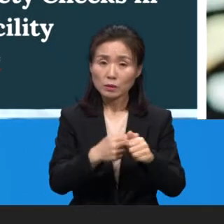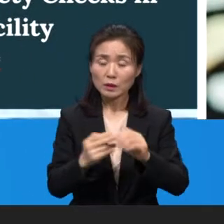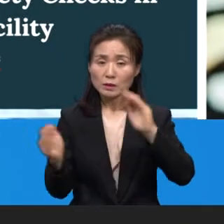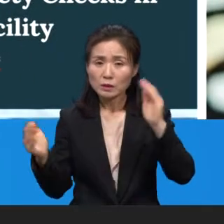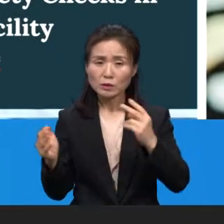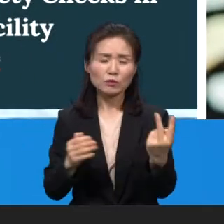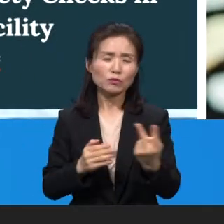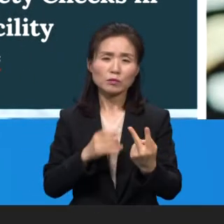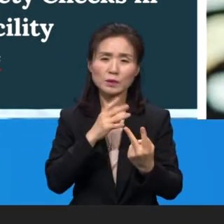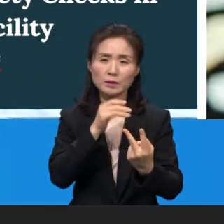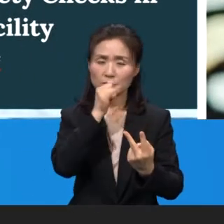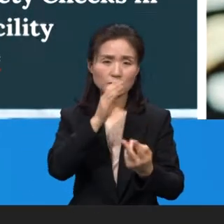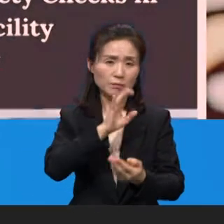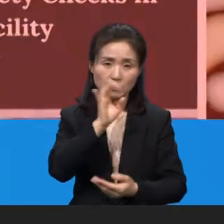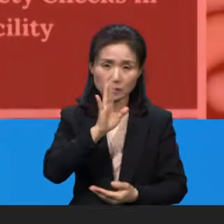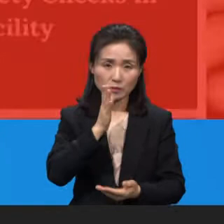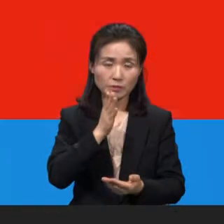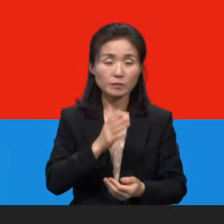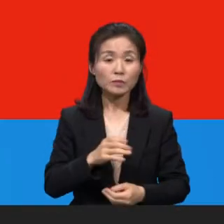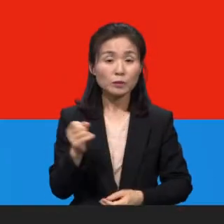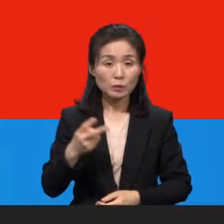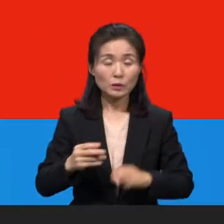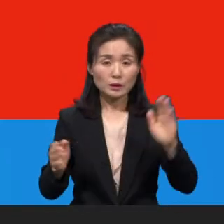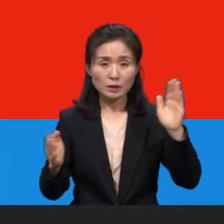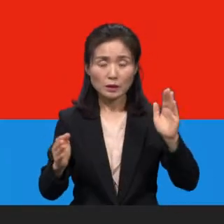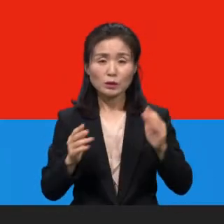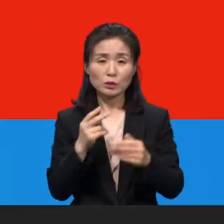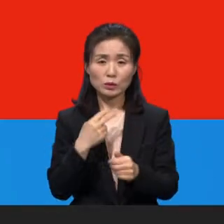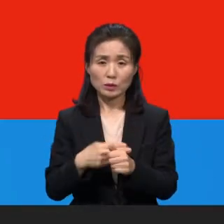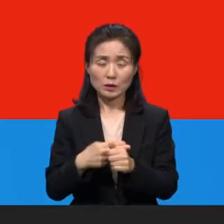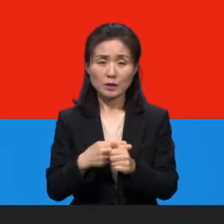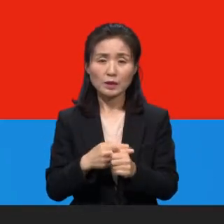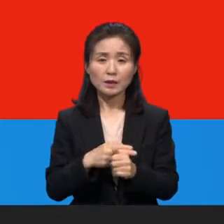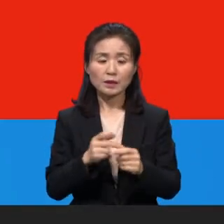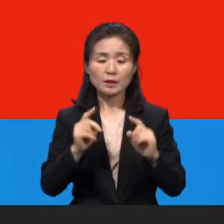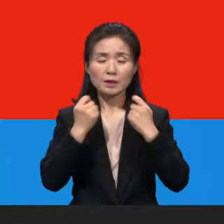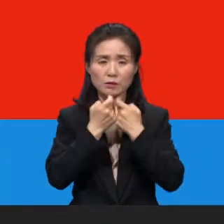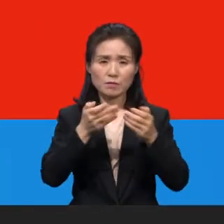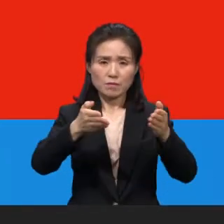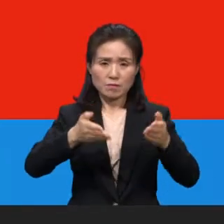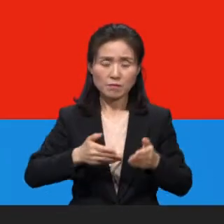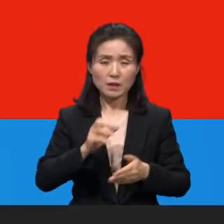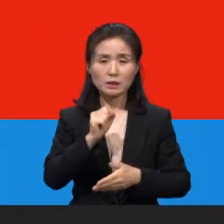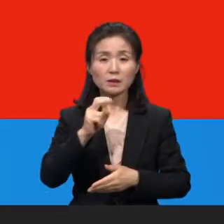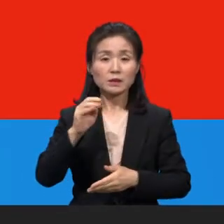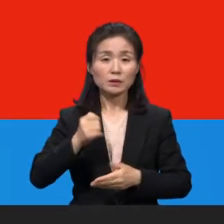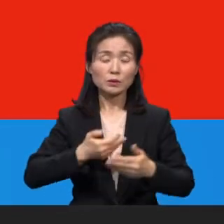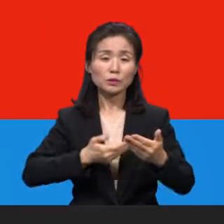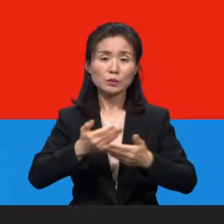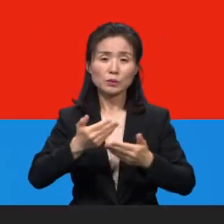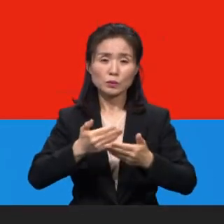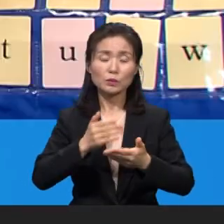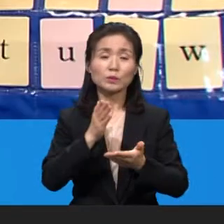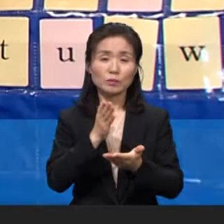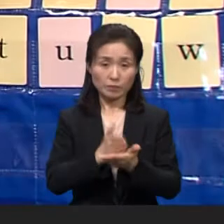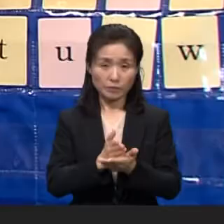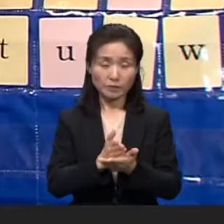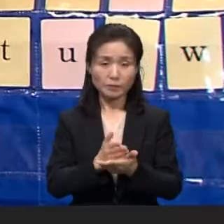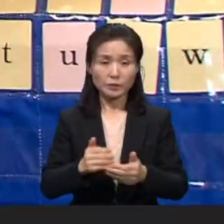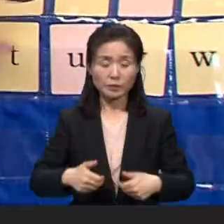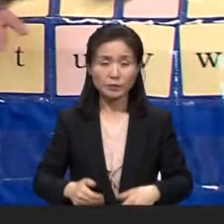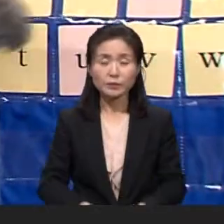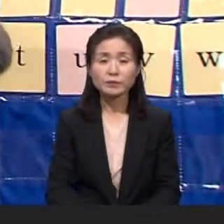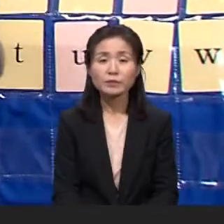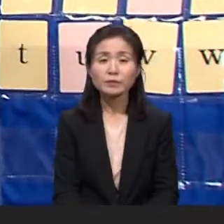단 둘만 있게 해서는 안된다거나 학생과 교사 간의 sns 귤을 금지하는 등의 규범이 필요하다고 덧붙였습니다